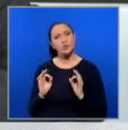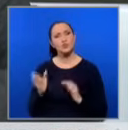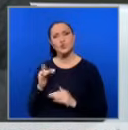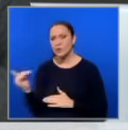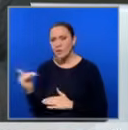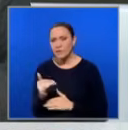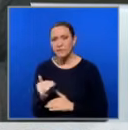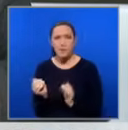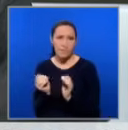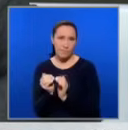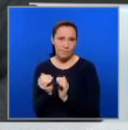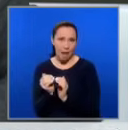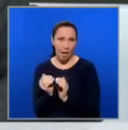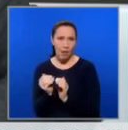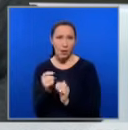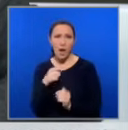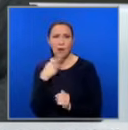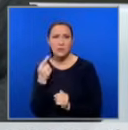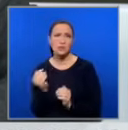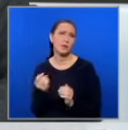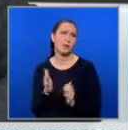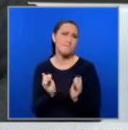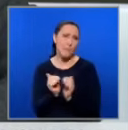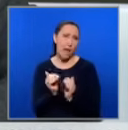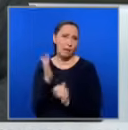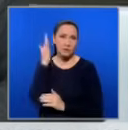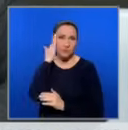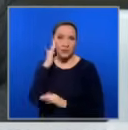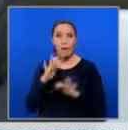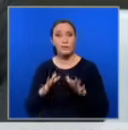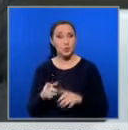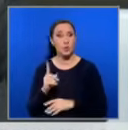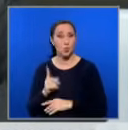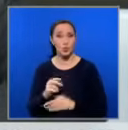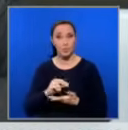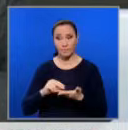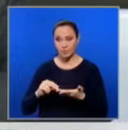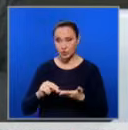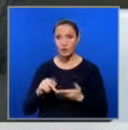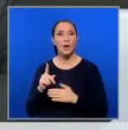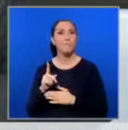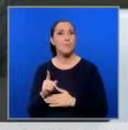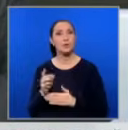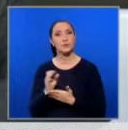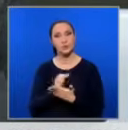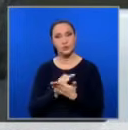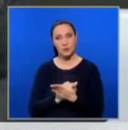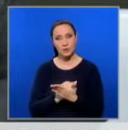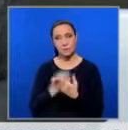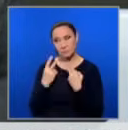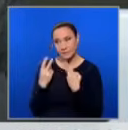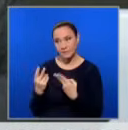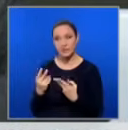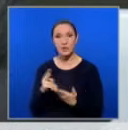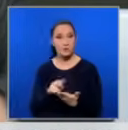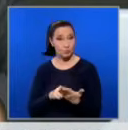идваш от малък език или от малка страна, нещата, които пишеш, могат да бъдат оценени, забелязани,